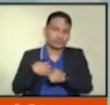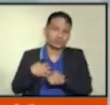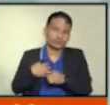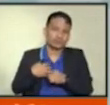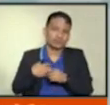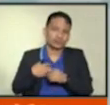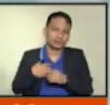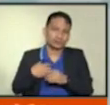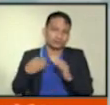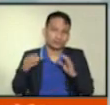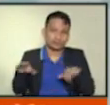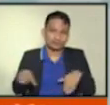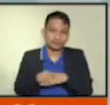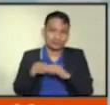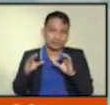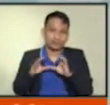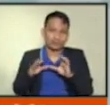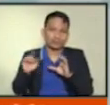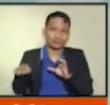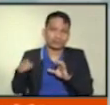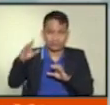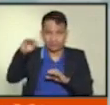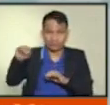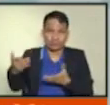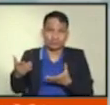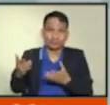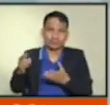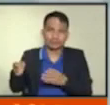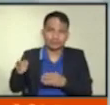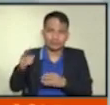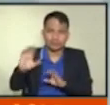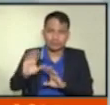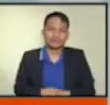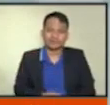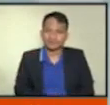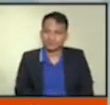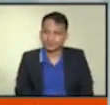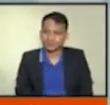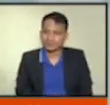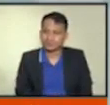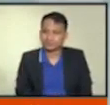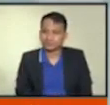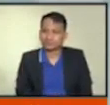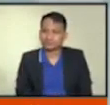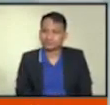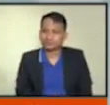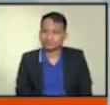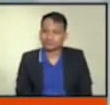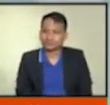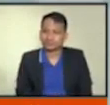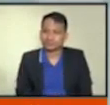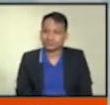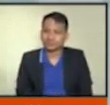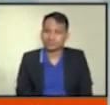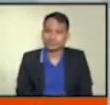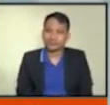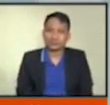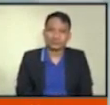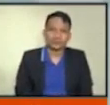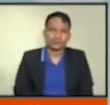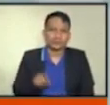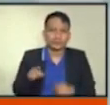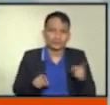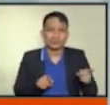marriage certificate ninyo. Ma'am, pakisabi lang kay Mr. Chup-Chup, huwag siya manlaban. Alam mo, ma'am? Kasi yan si Kinong na mamuo ng